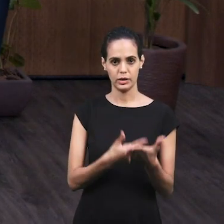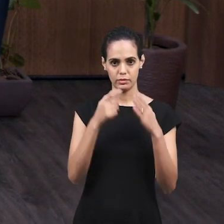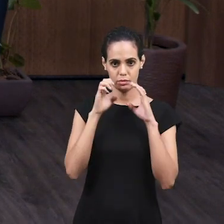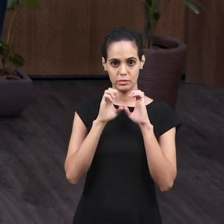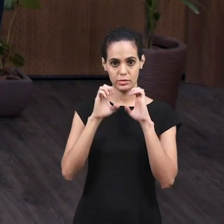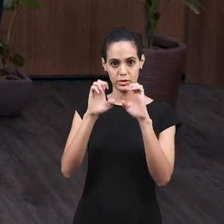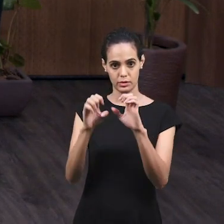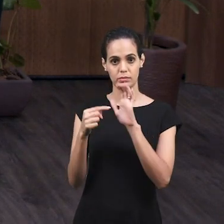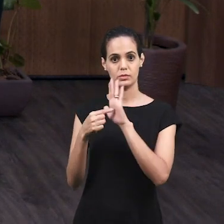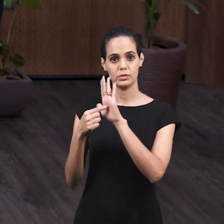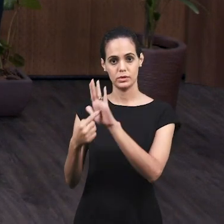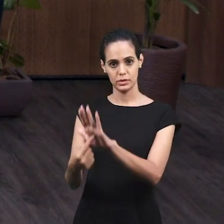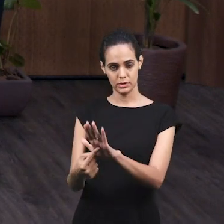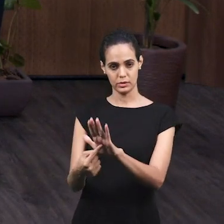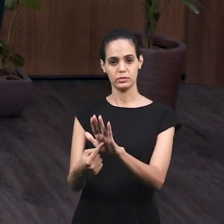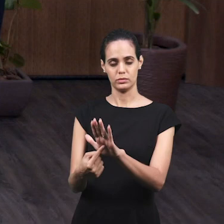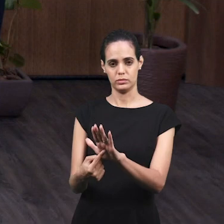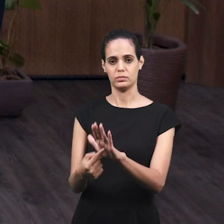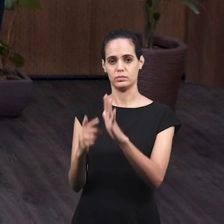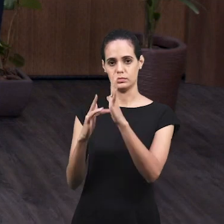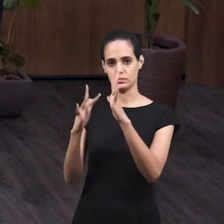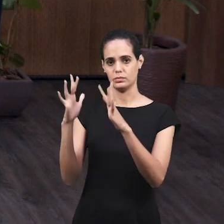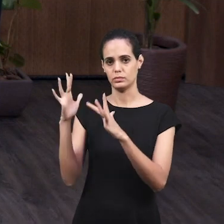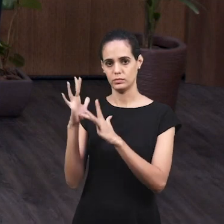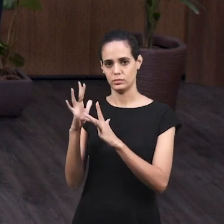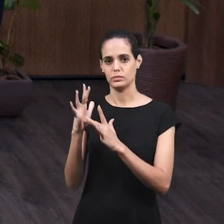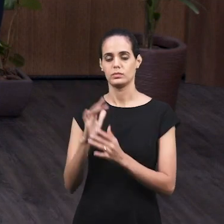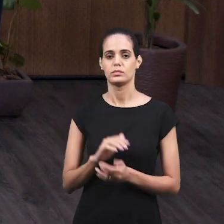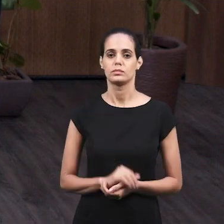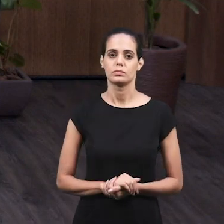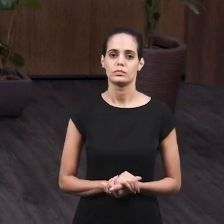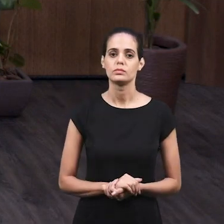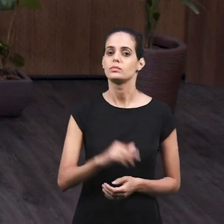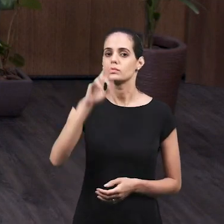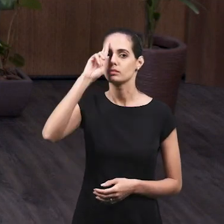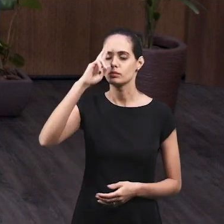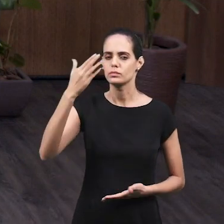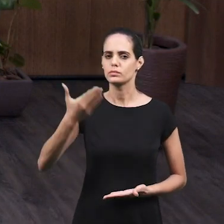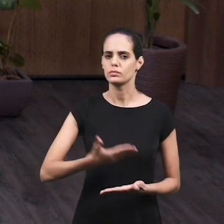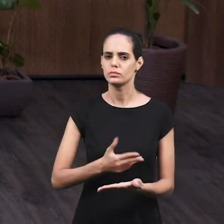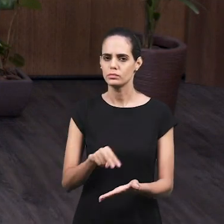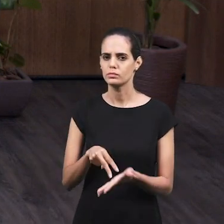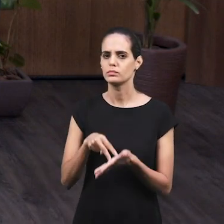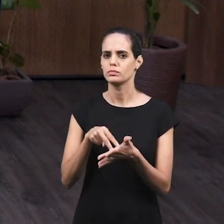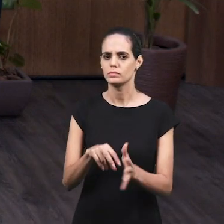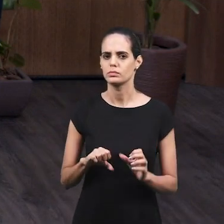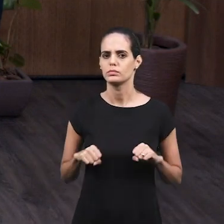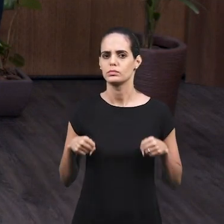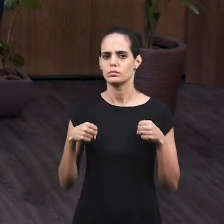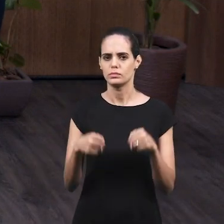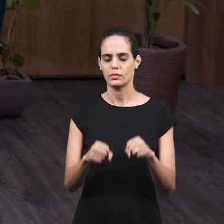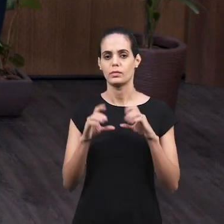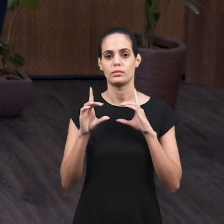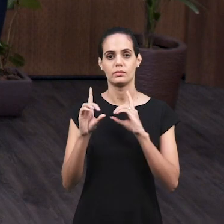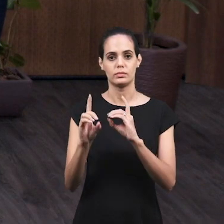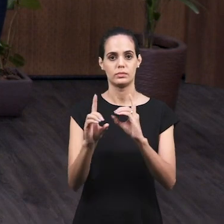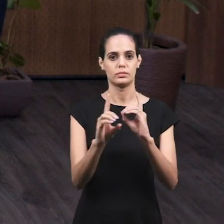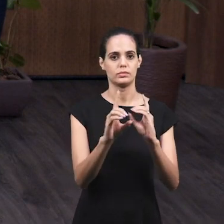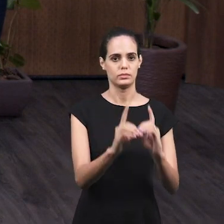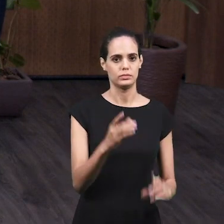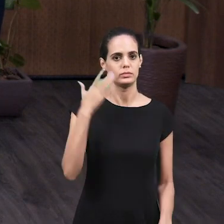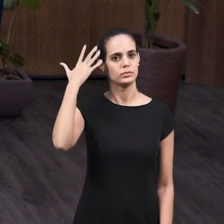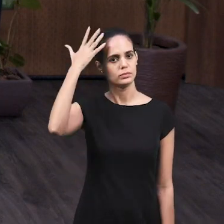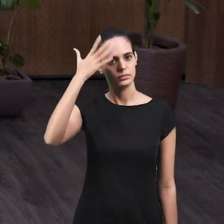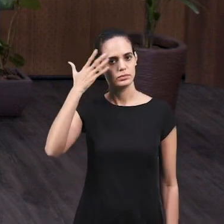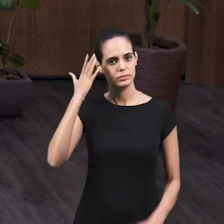son évangile en parlant avec le Seigneur Jésus. Le chrétien qui est bien établi,